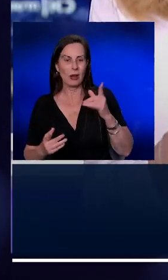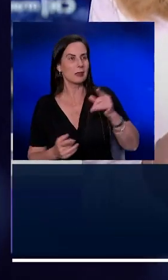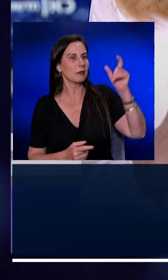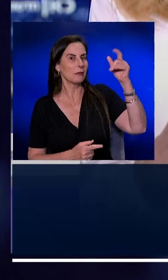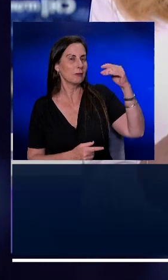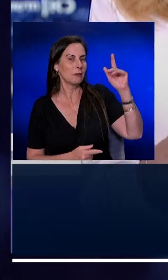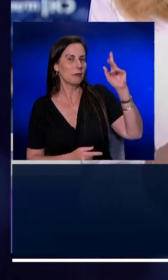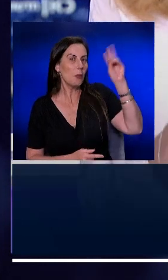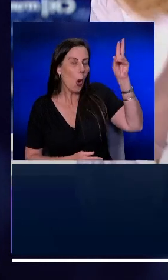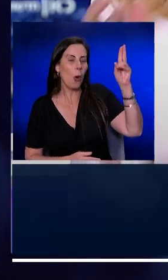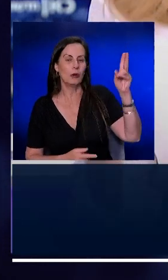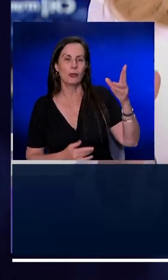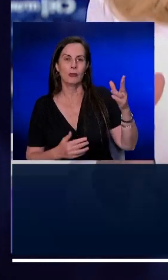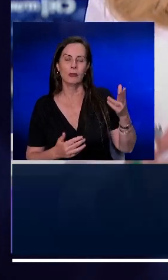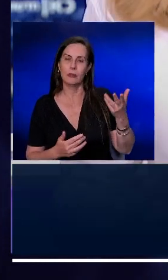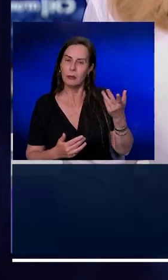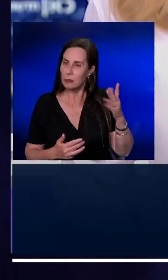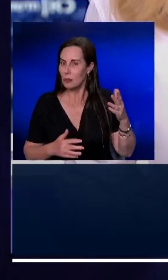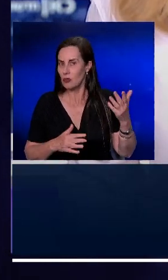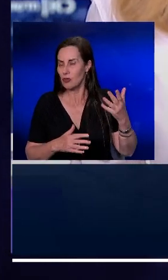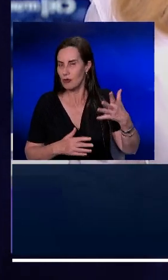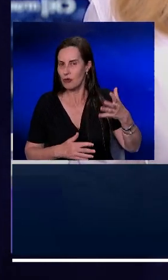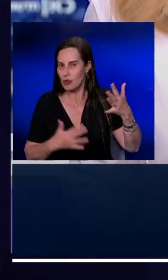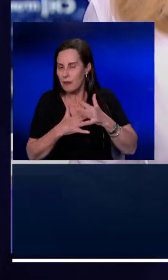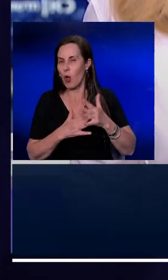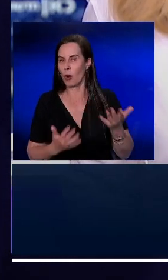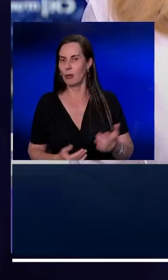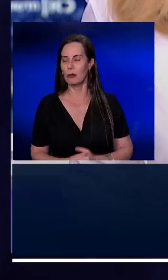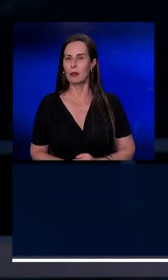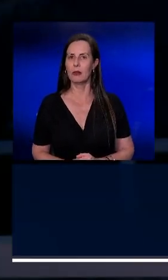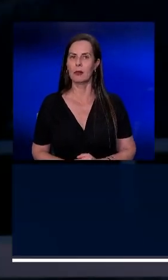מתווך שירגיע את העניינים וינהל את האירוע הזה.